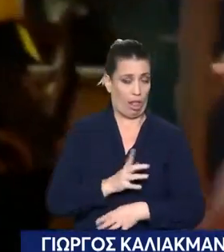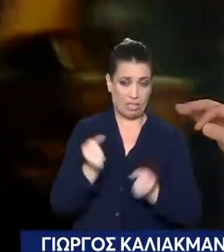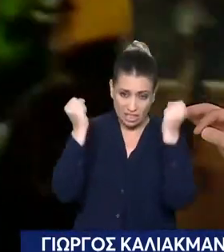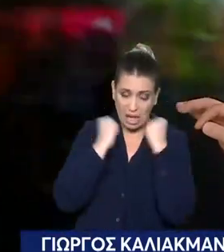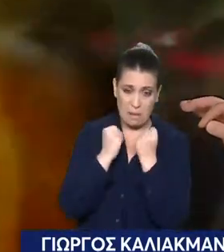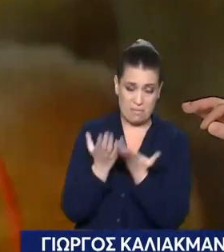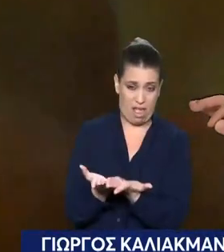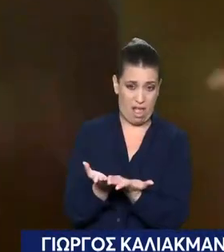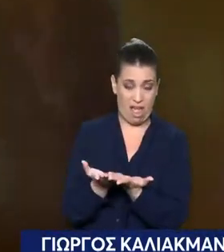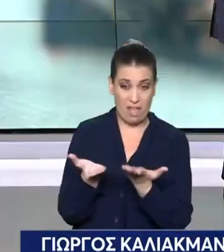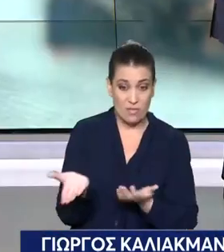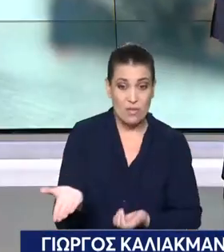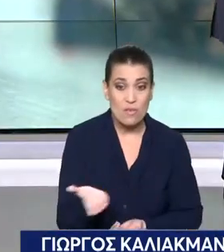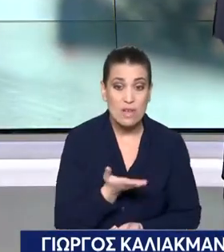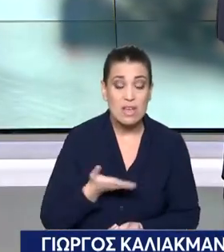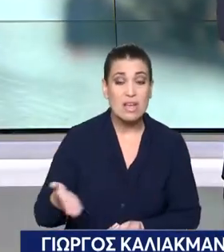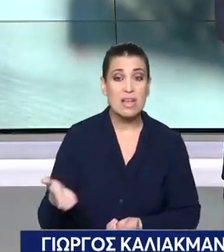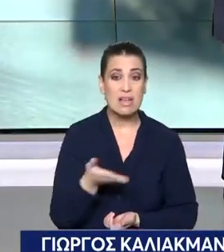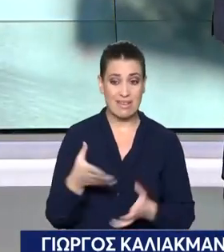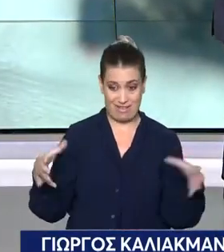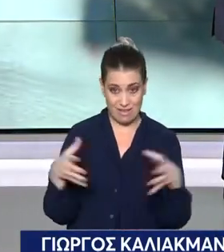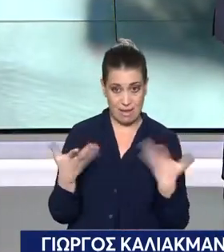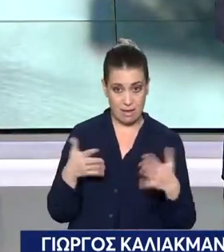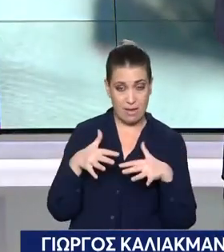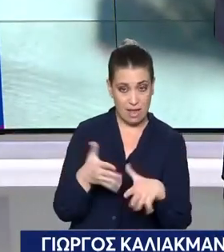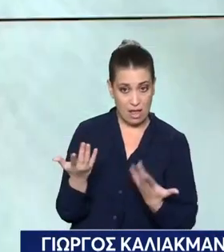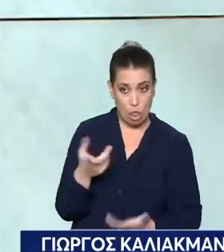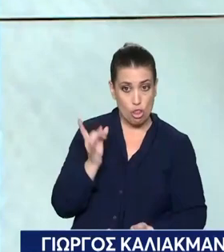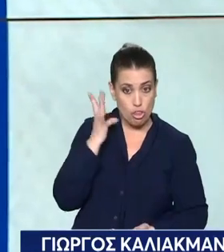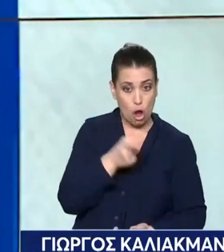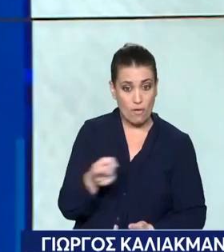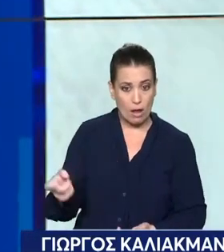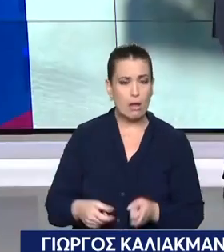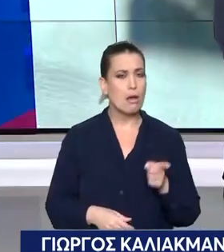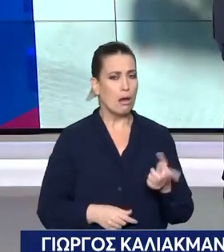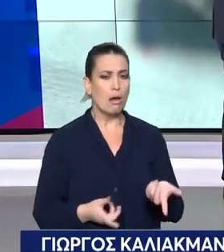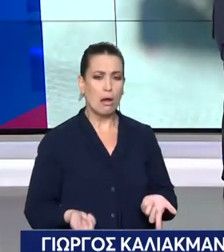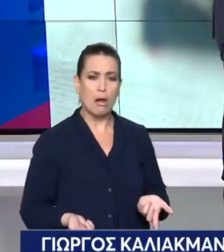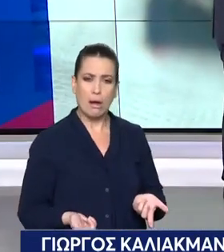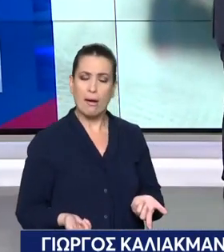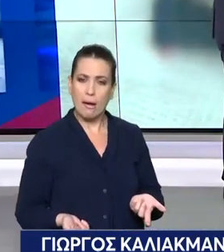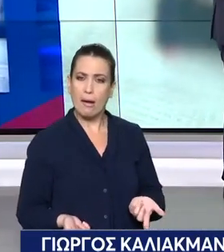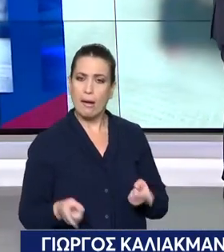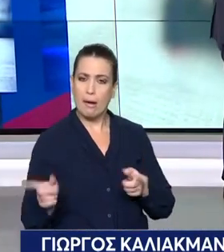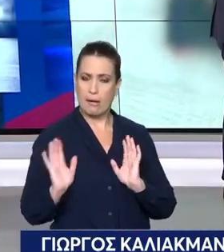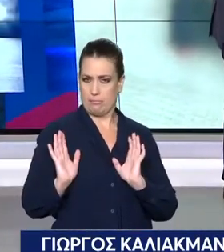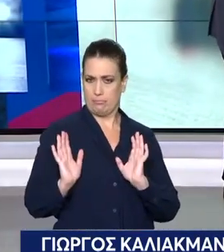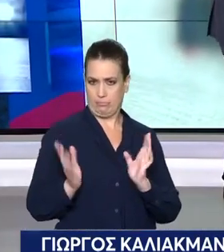κάποιους ανθρώπους οι οποίοι λειτουργούν δολοφονικά. Είναι σαν να έχω μια καφετέρια και έρχονται κάθε μέρα και πλακώνονται μέσα στην καφετέρια. Λειτουργούν